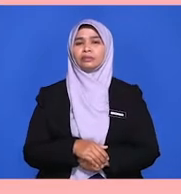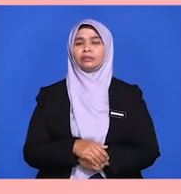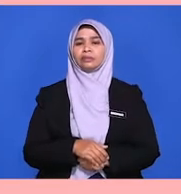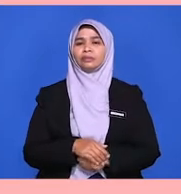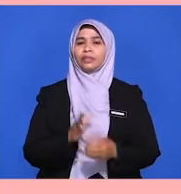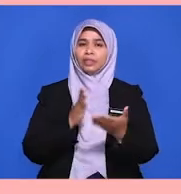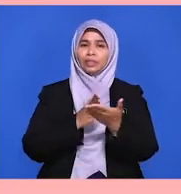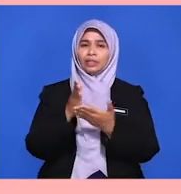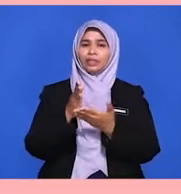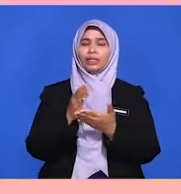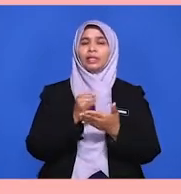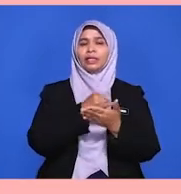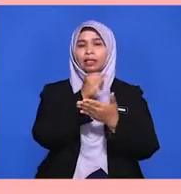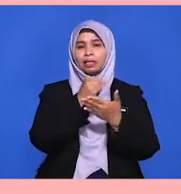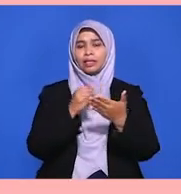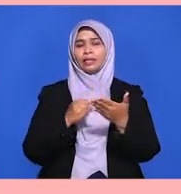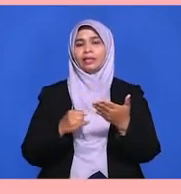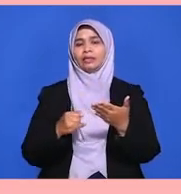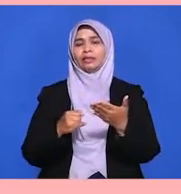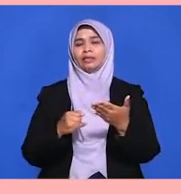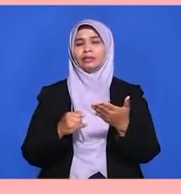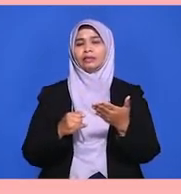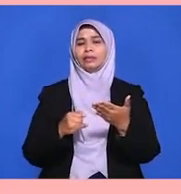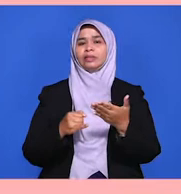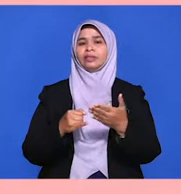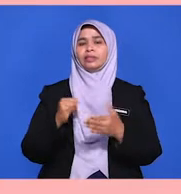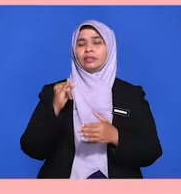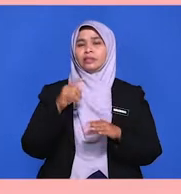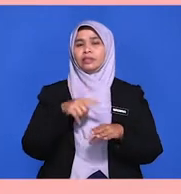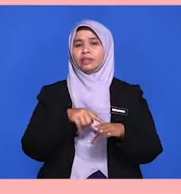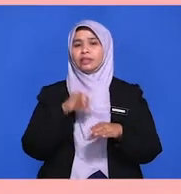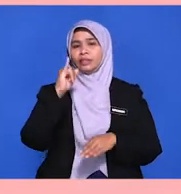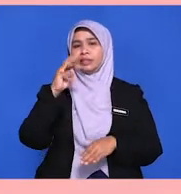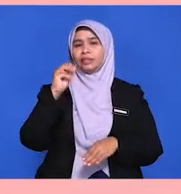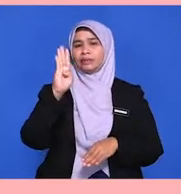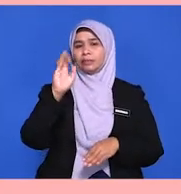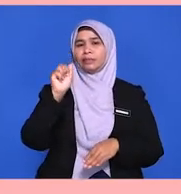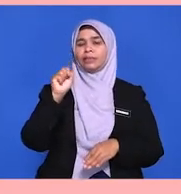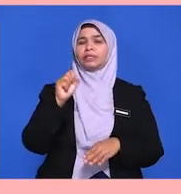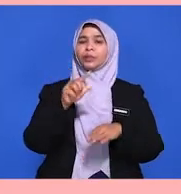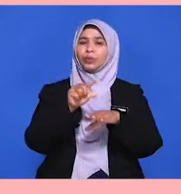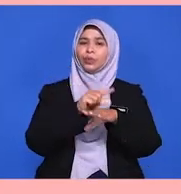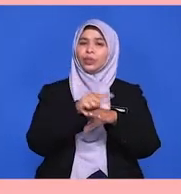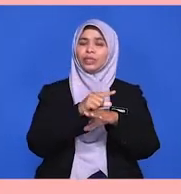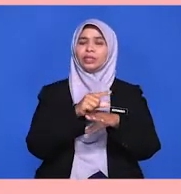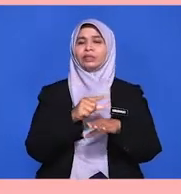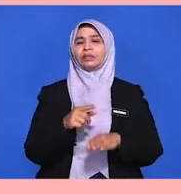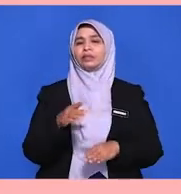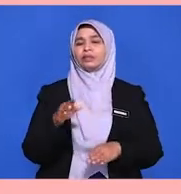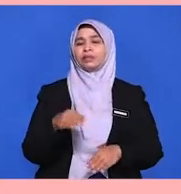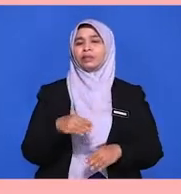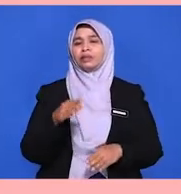Seterusnya, murid akan mengimbas lakaran yang dibuat dengan menggunakan